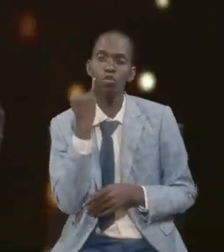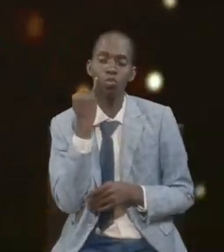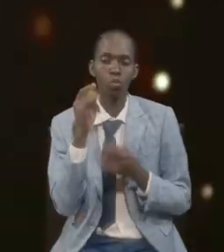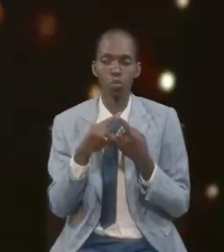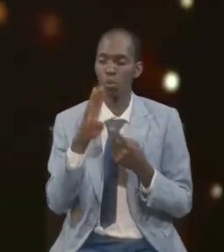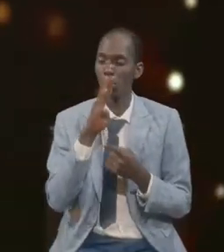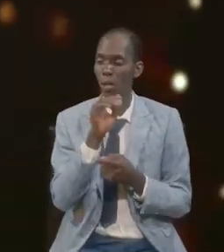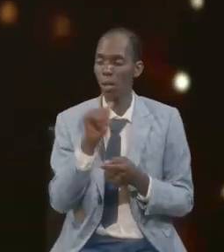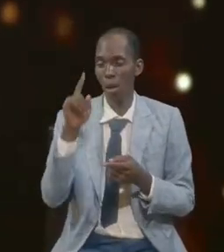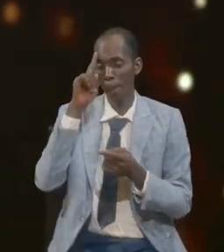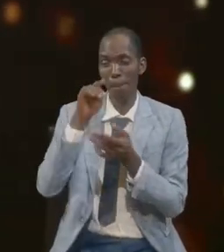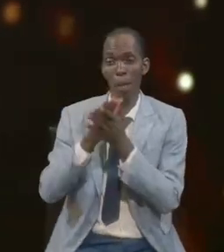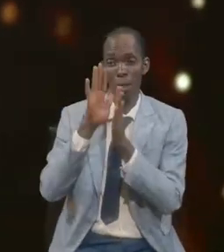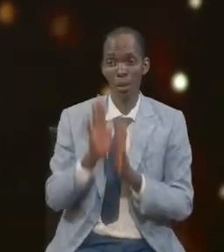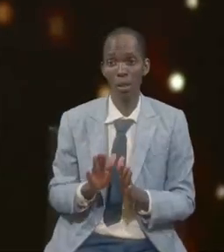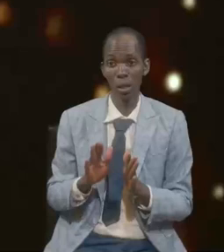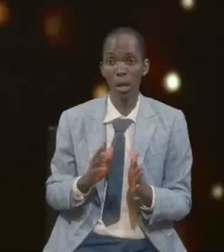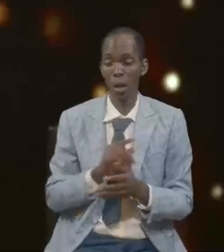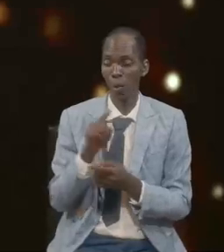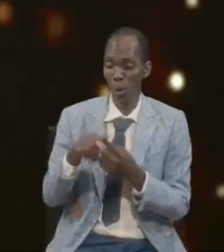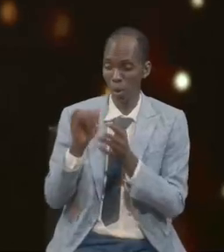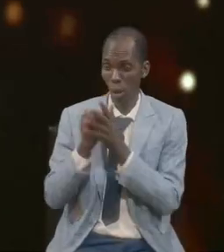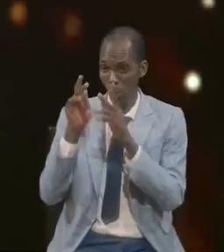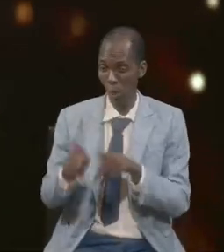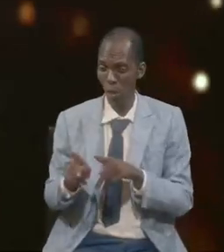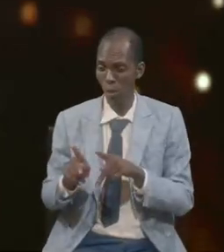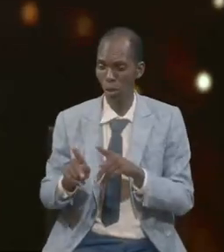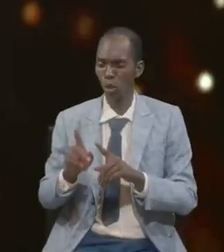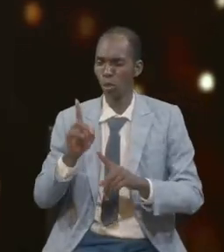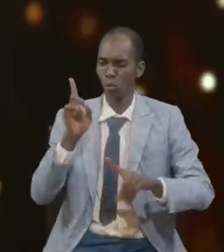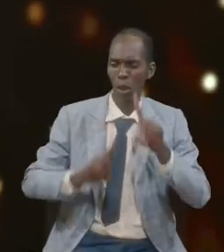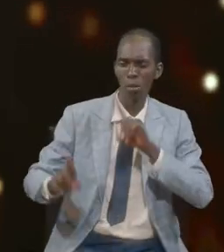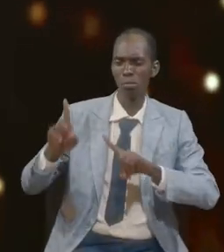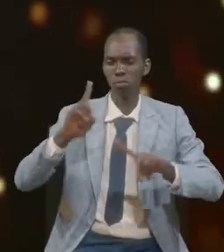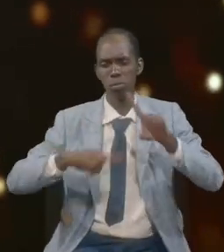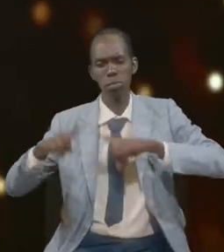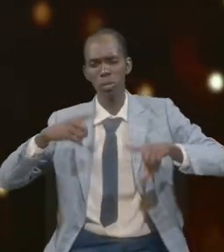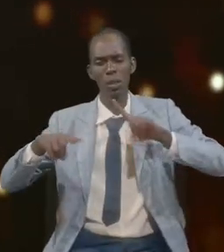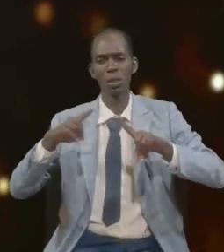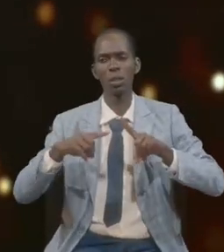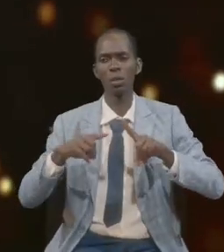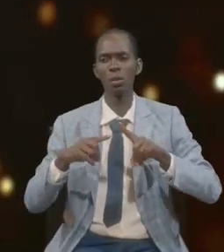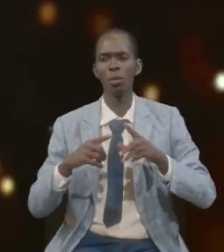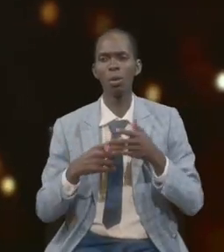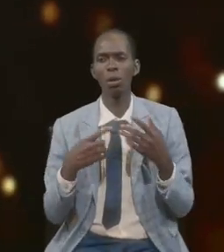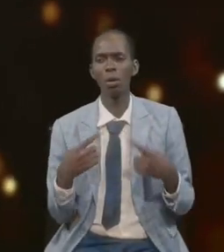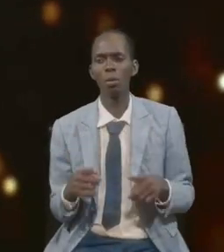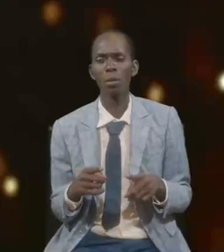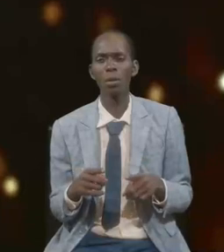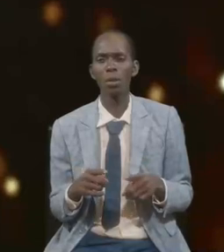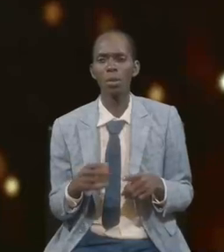croyant? Et quand la personne parle, la personne écume, vomit